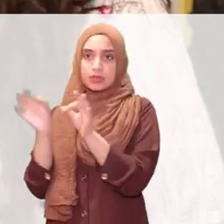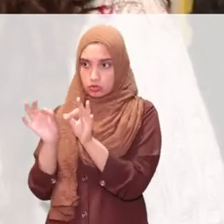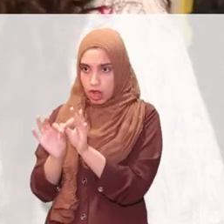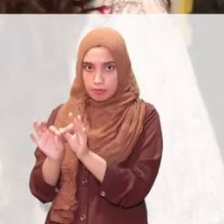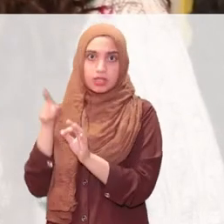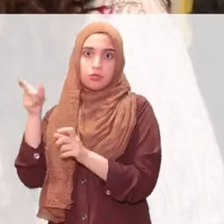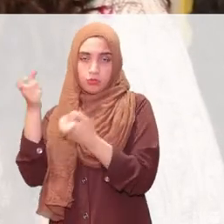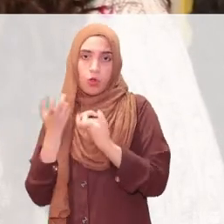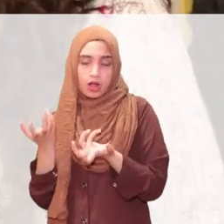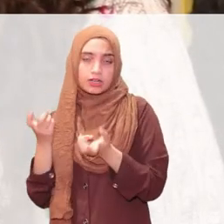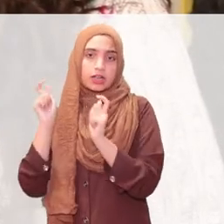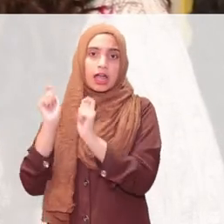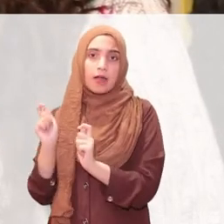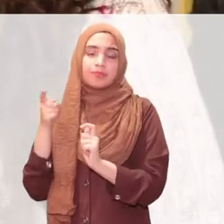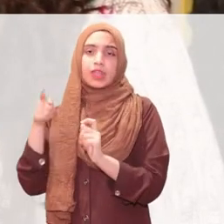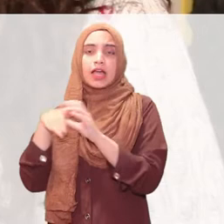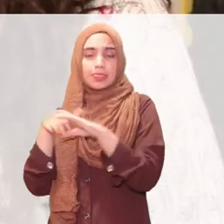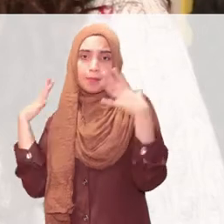ट्री टो